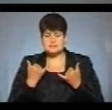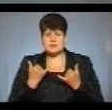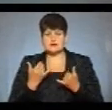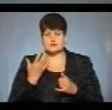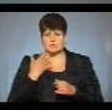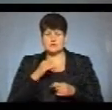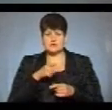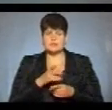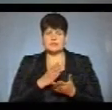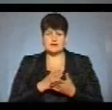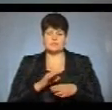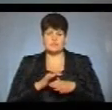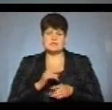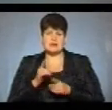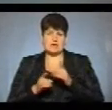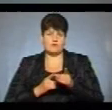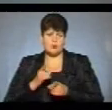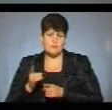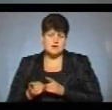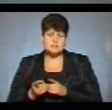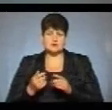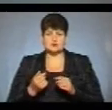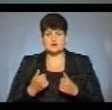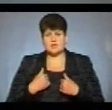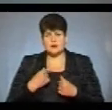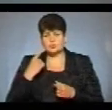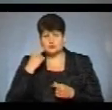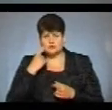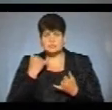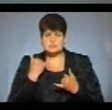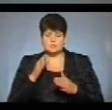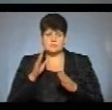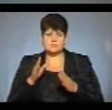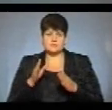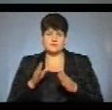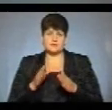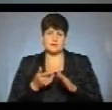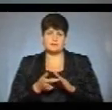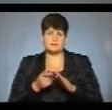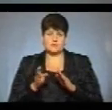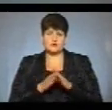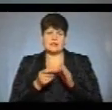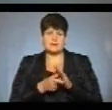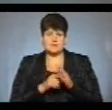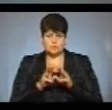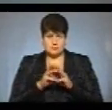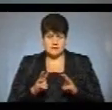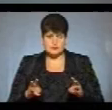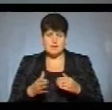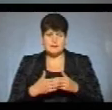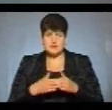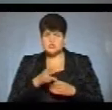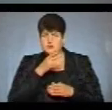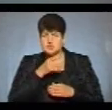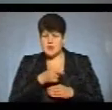іде реформа проходиться, то, звичайно, я думаю, вони зараз будуть підтвердити Кабінет міністрів. Розумієте, значить, вони ближчим часом